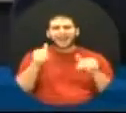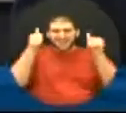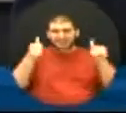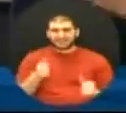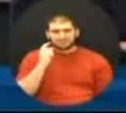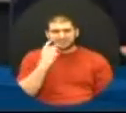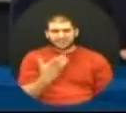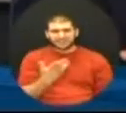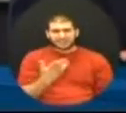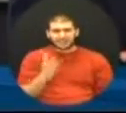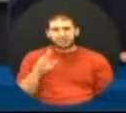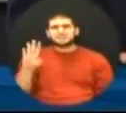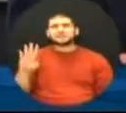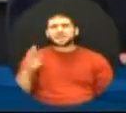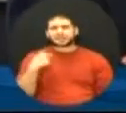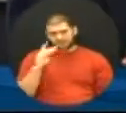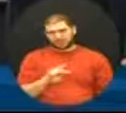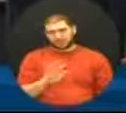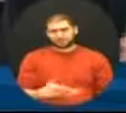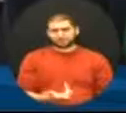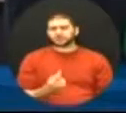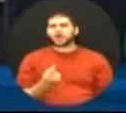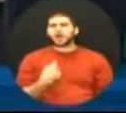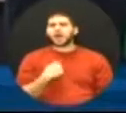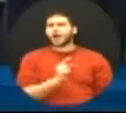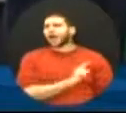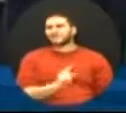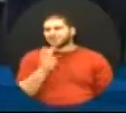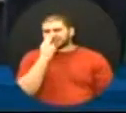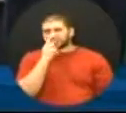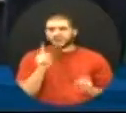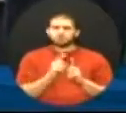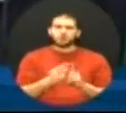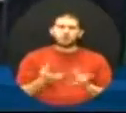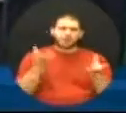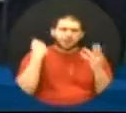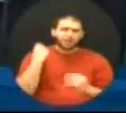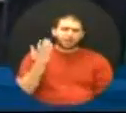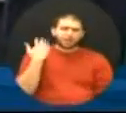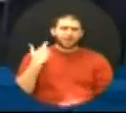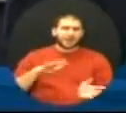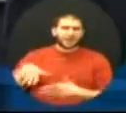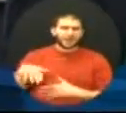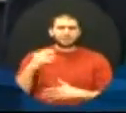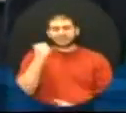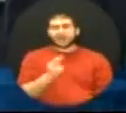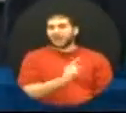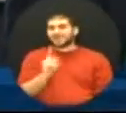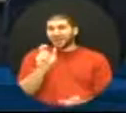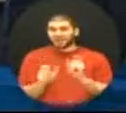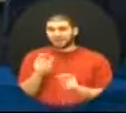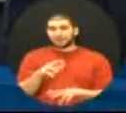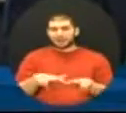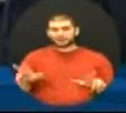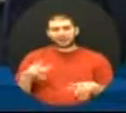כולל הכרזה המצחיקה, ולכן להבנתי, אף אחד פה לא ניסה להעלים את הרצח, לא, אין אדם בארץ, בוודאי לא